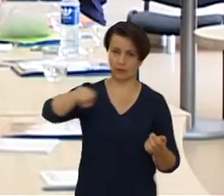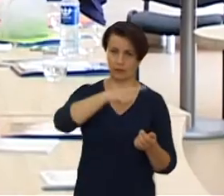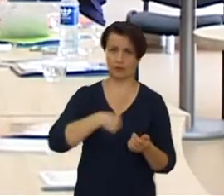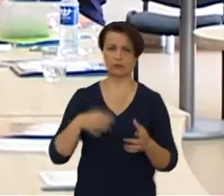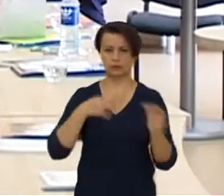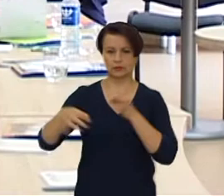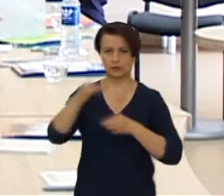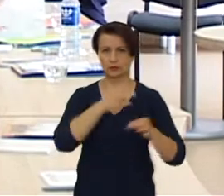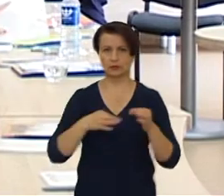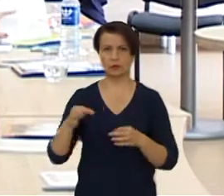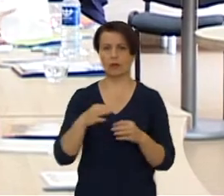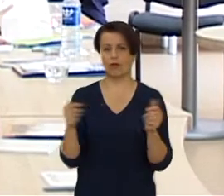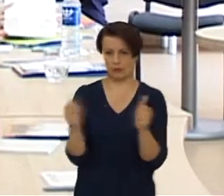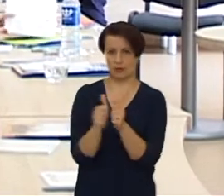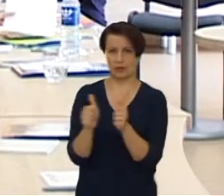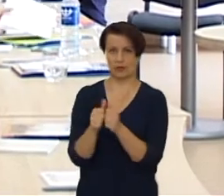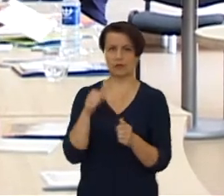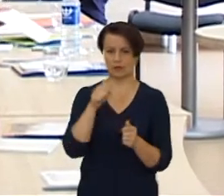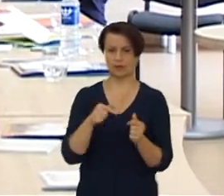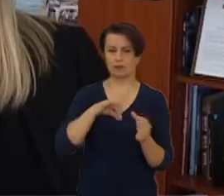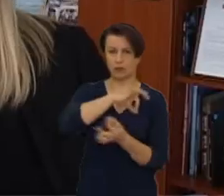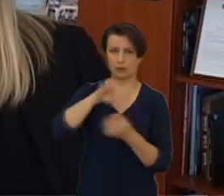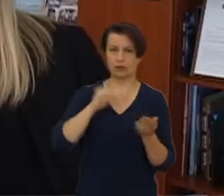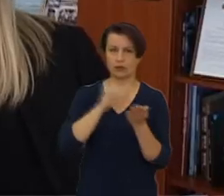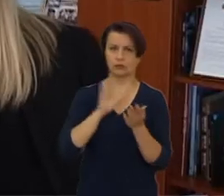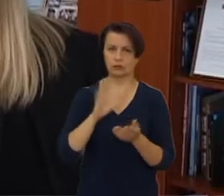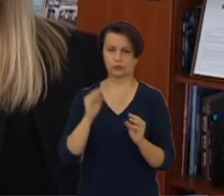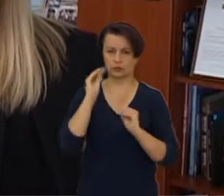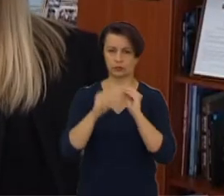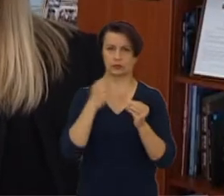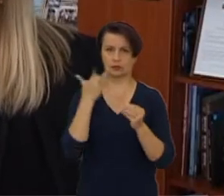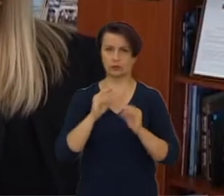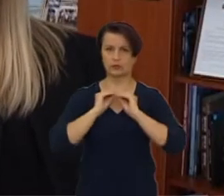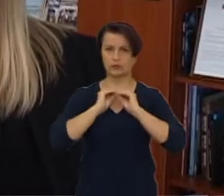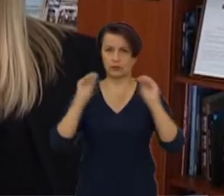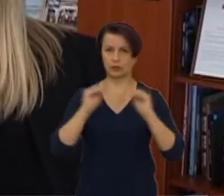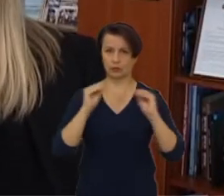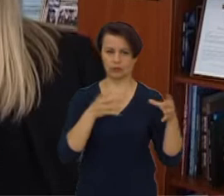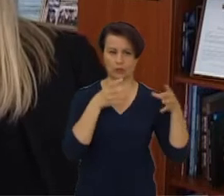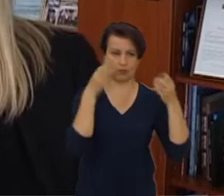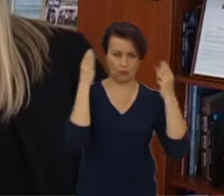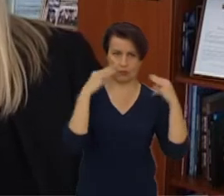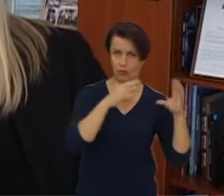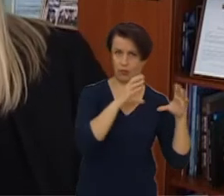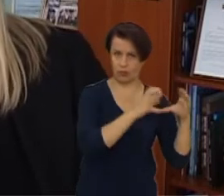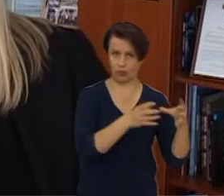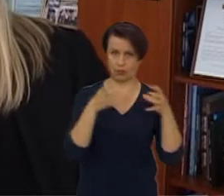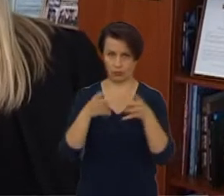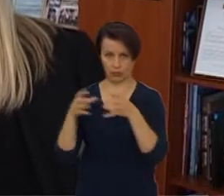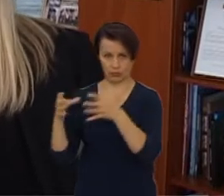projektą dar ir visi kartu padiskutuosime su partneriais. Šito projekto rezultatas bus sukurti 3 mokymo